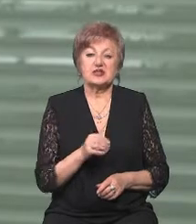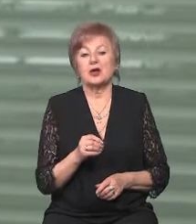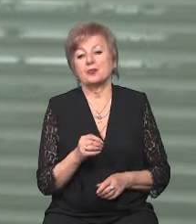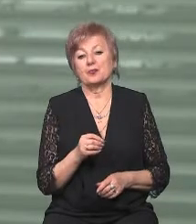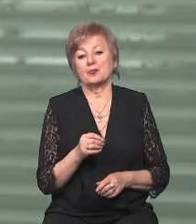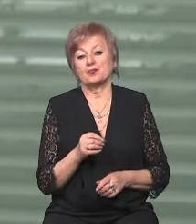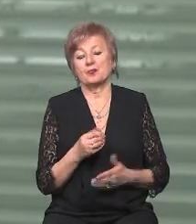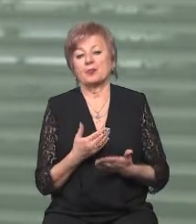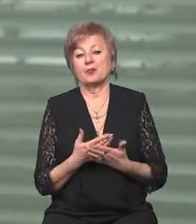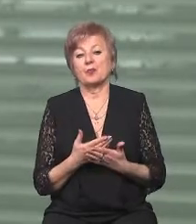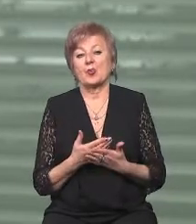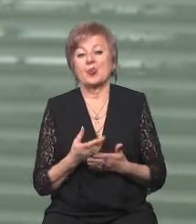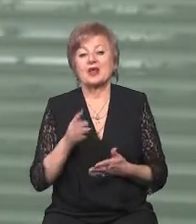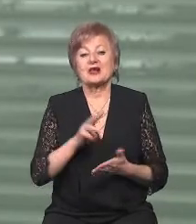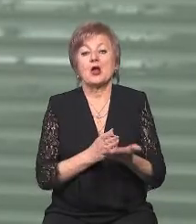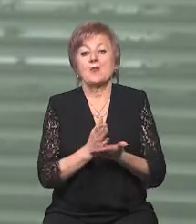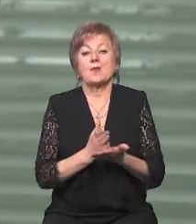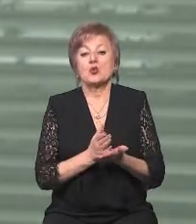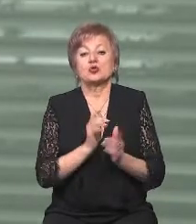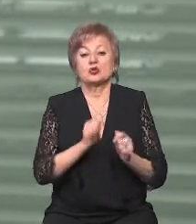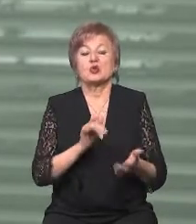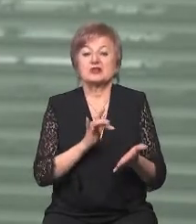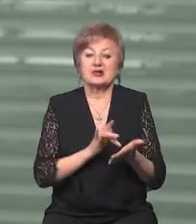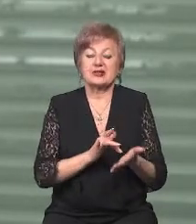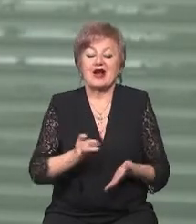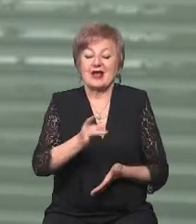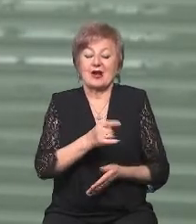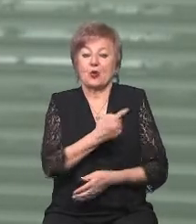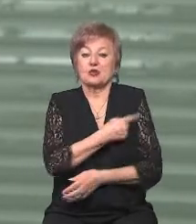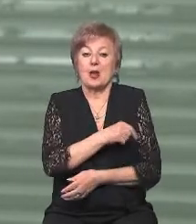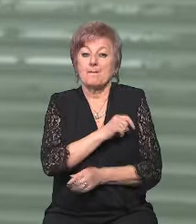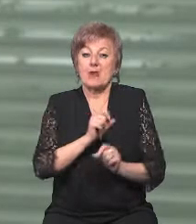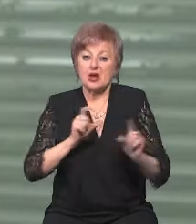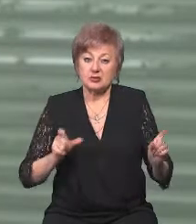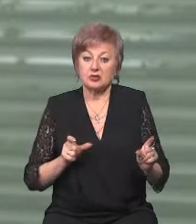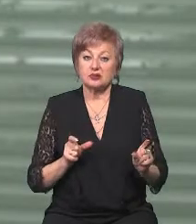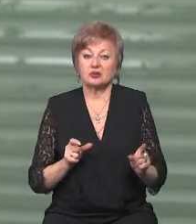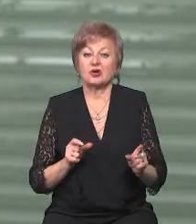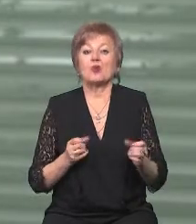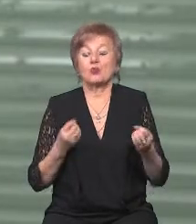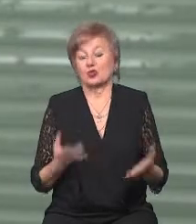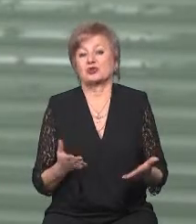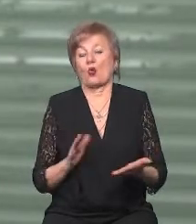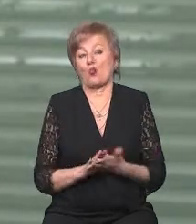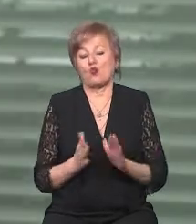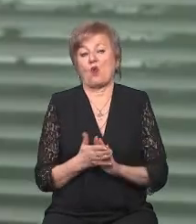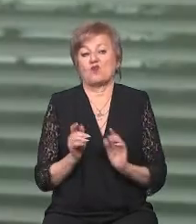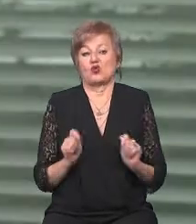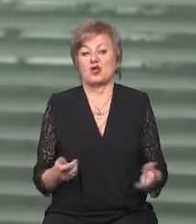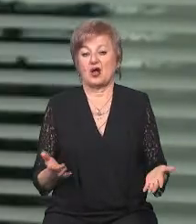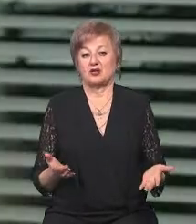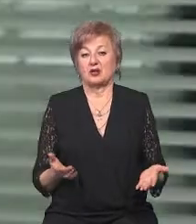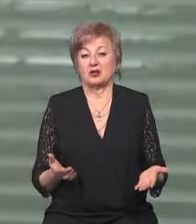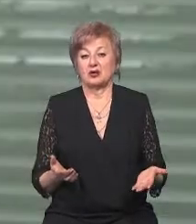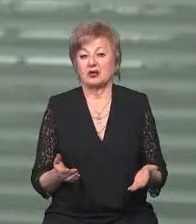казати, спектри послуг, які надавала центральна районна лікарня, я скажу так, умовно надавала, тому що вони